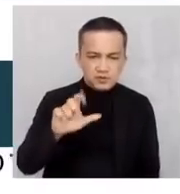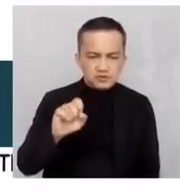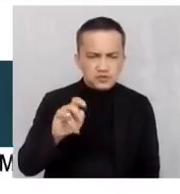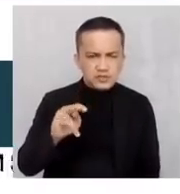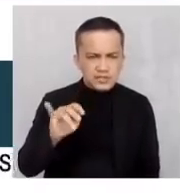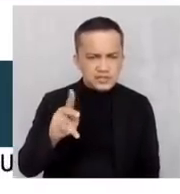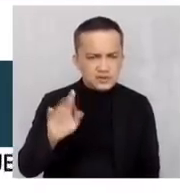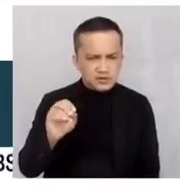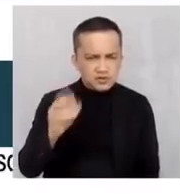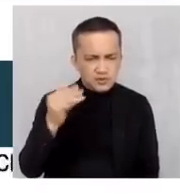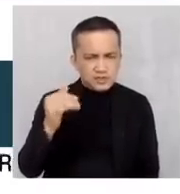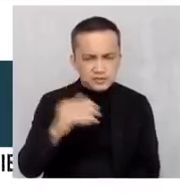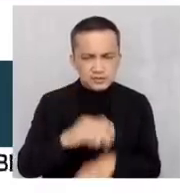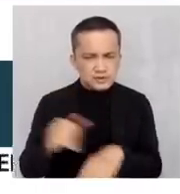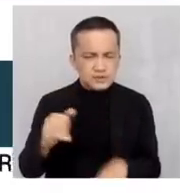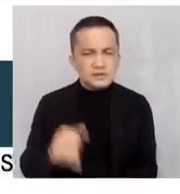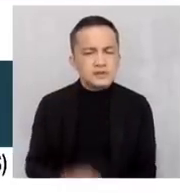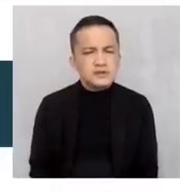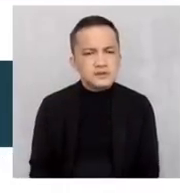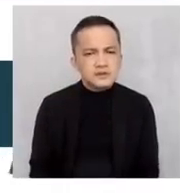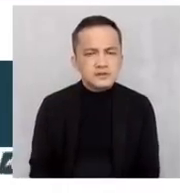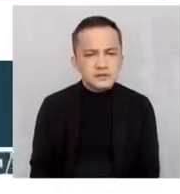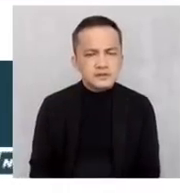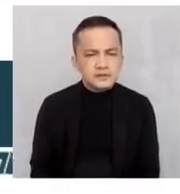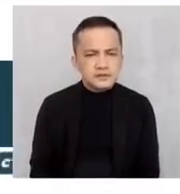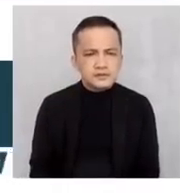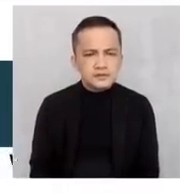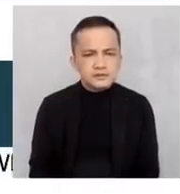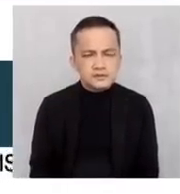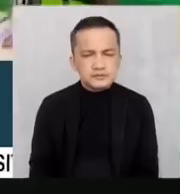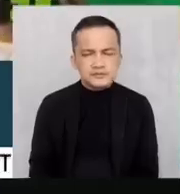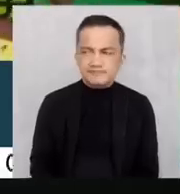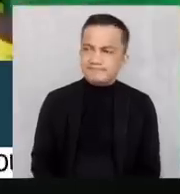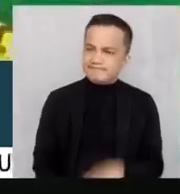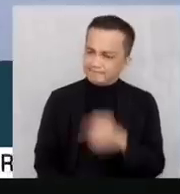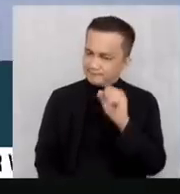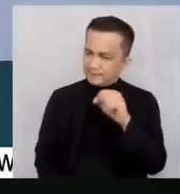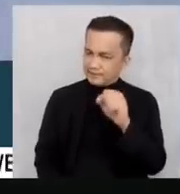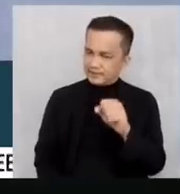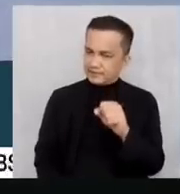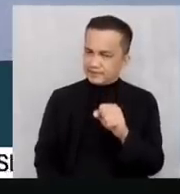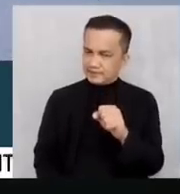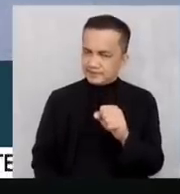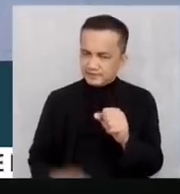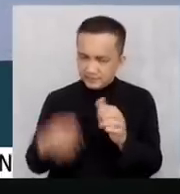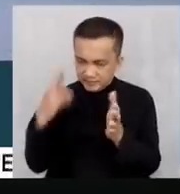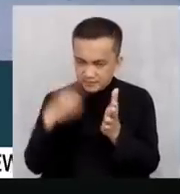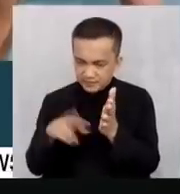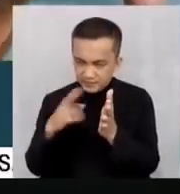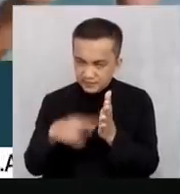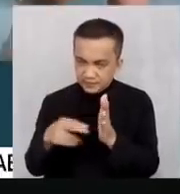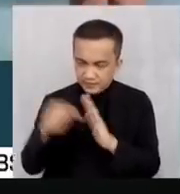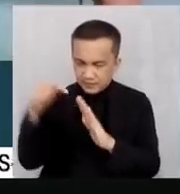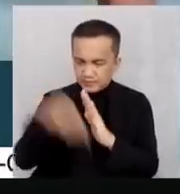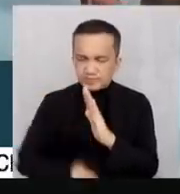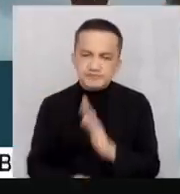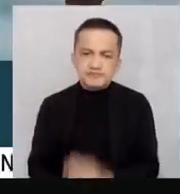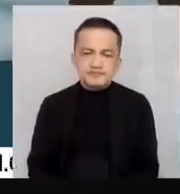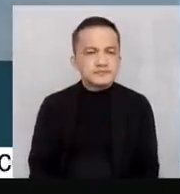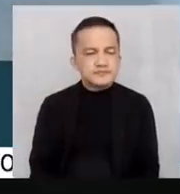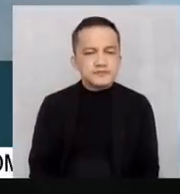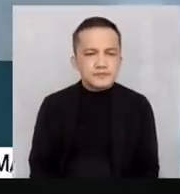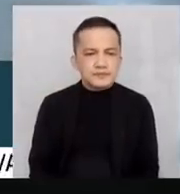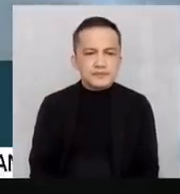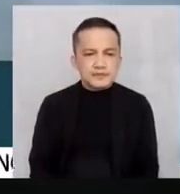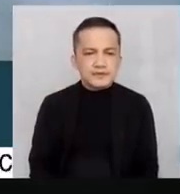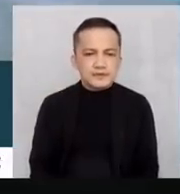siya patatawag? Yes, kasi nire-research pa natin ito ng madaliman, ano, kasi ito yung ito